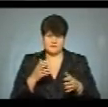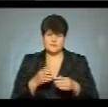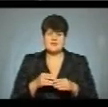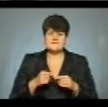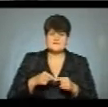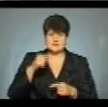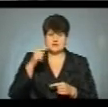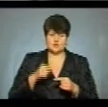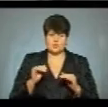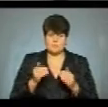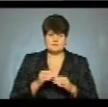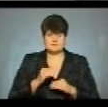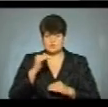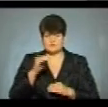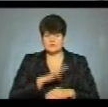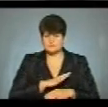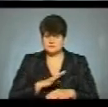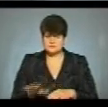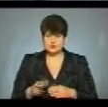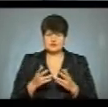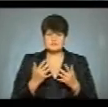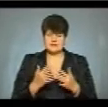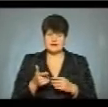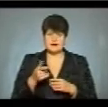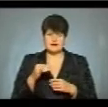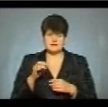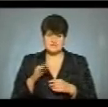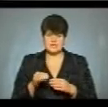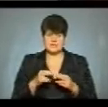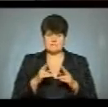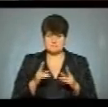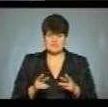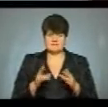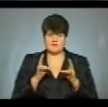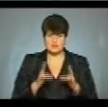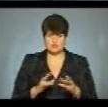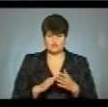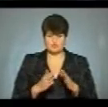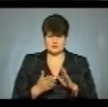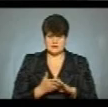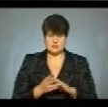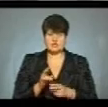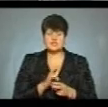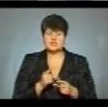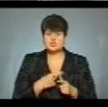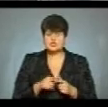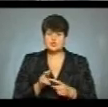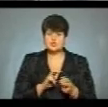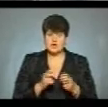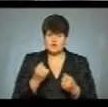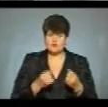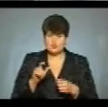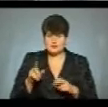висоту обмежувача руху не збільшуватимуть, оскільки Гаївський міст в аварійному стані. Чи шукають водія, який збив